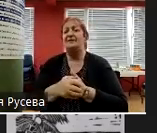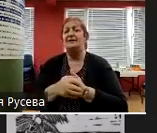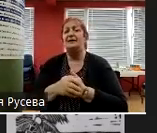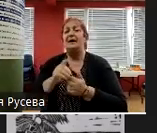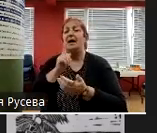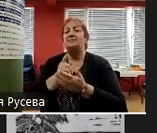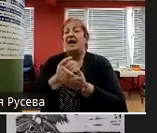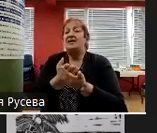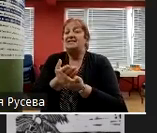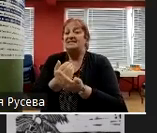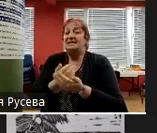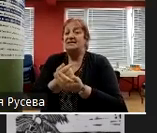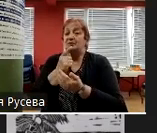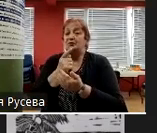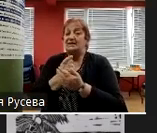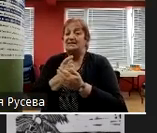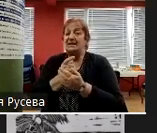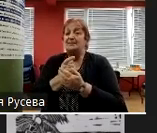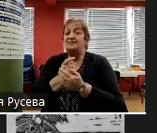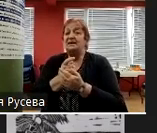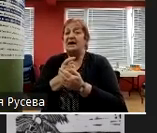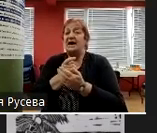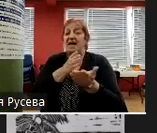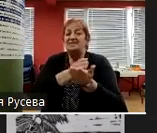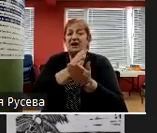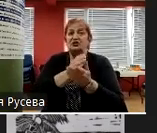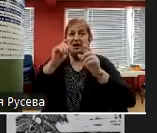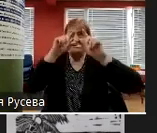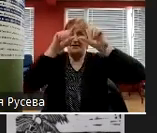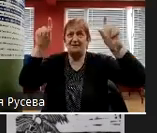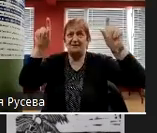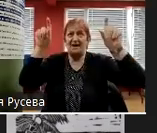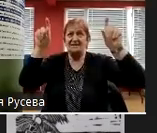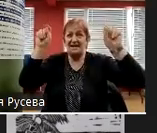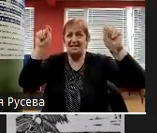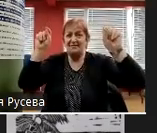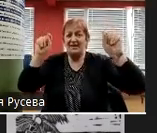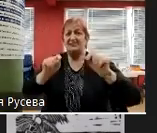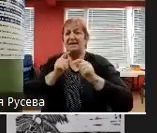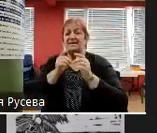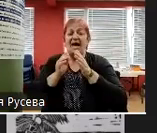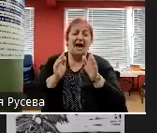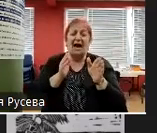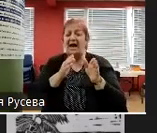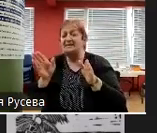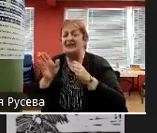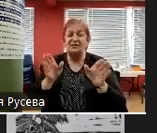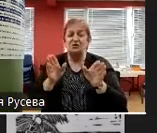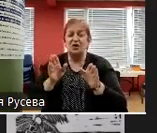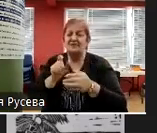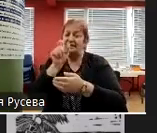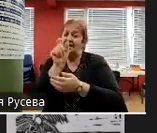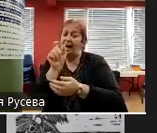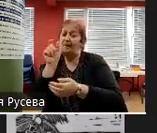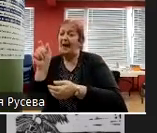Трябва да се използват тия стилове в заглавията за разграничаване на